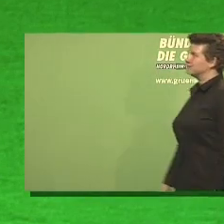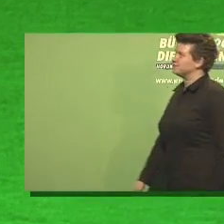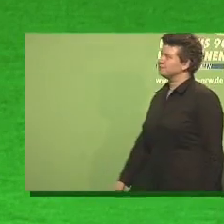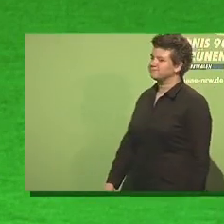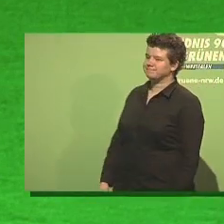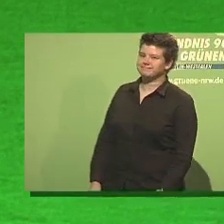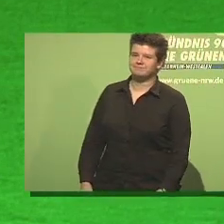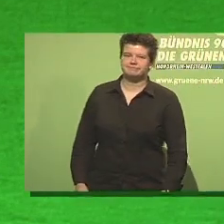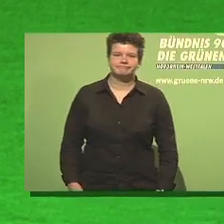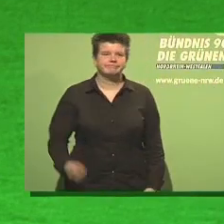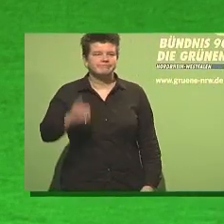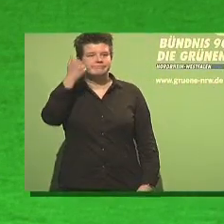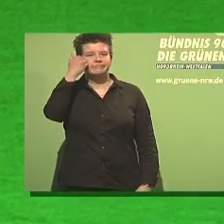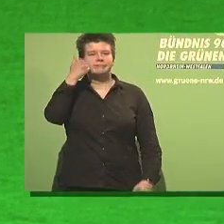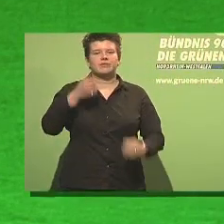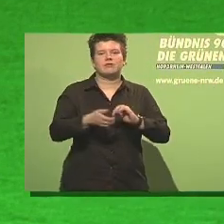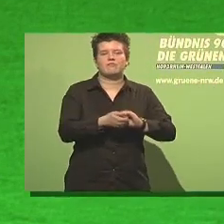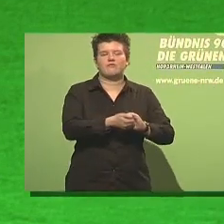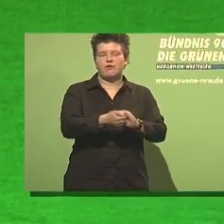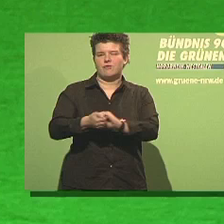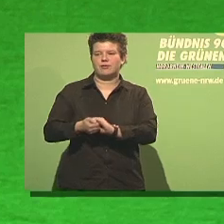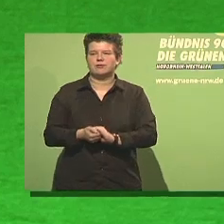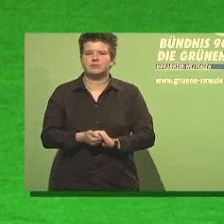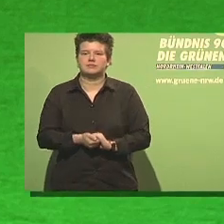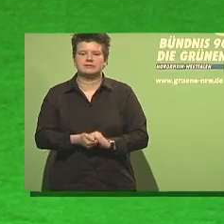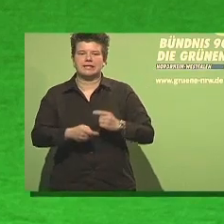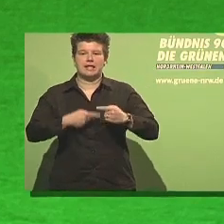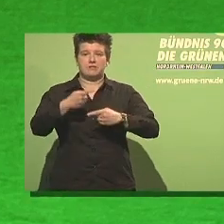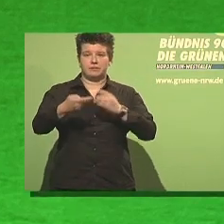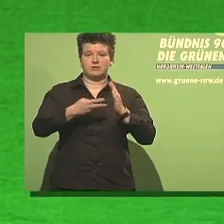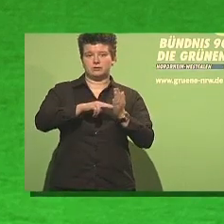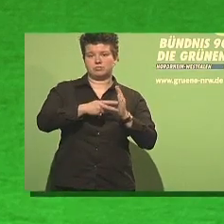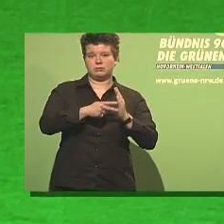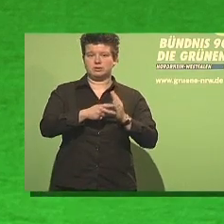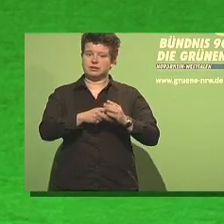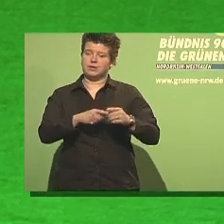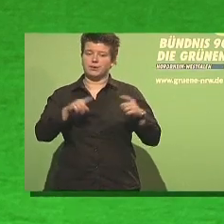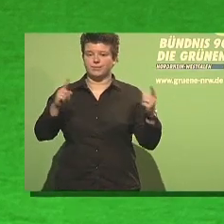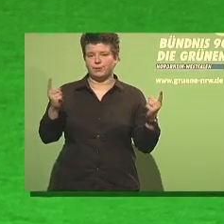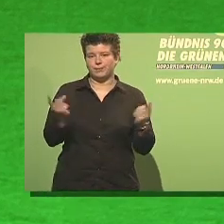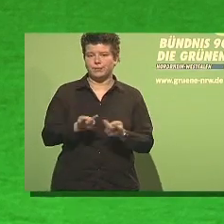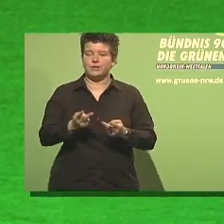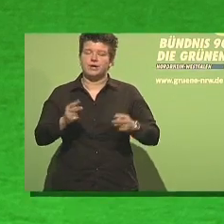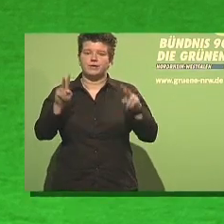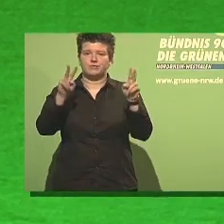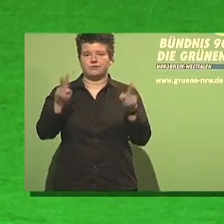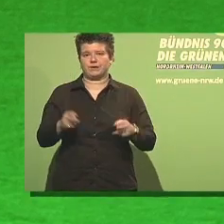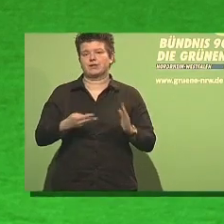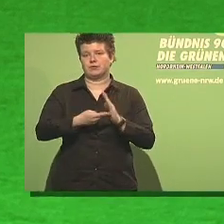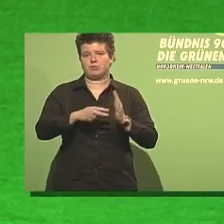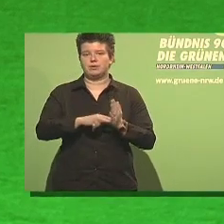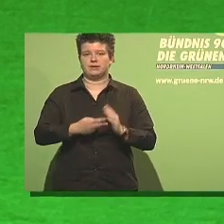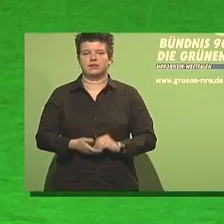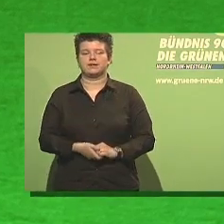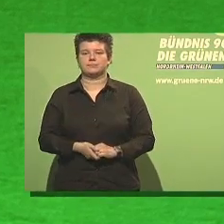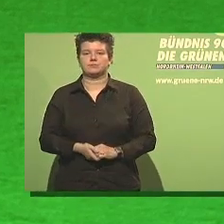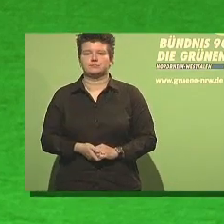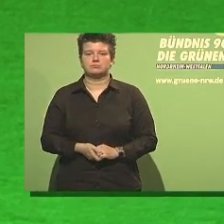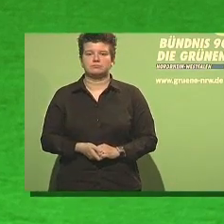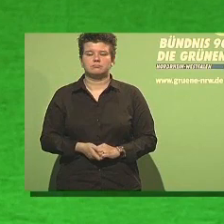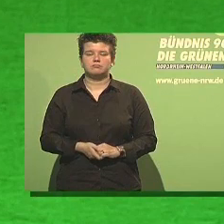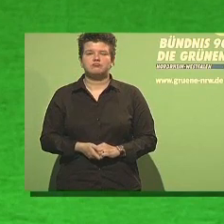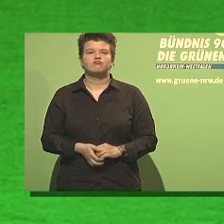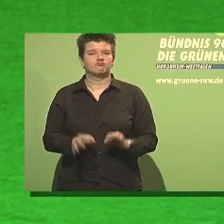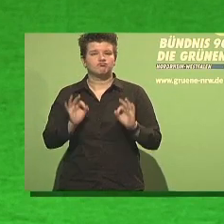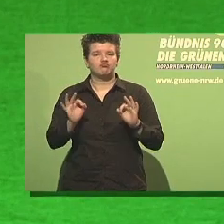Liebe Freundinnen und Freunde, Entwicklungspolitik ist Friedenspolitik. Das klingt gut, ist aber noch